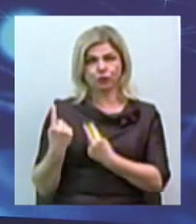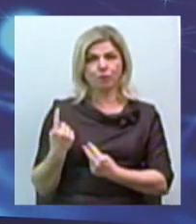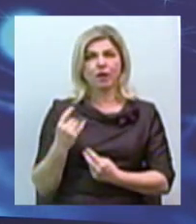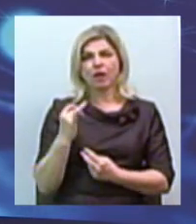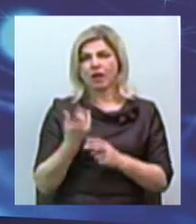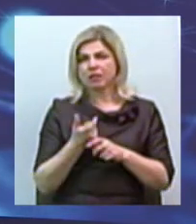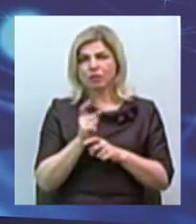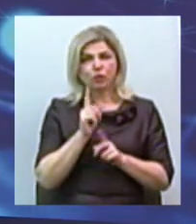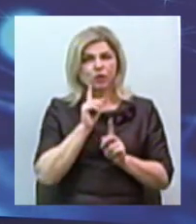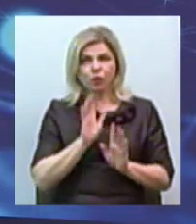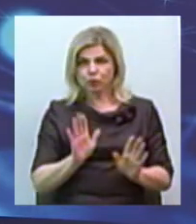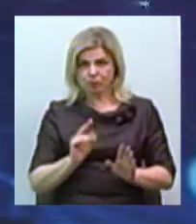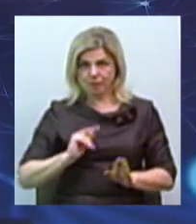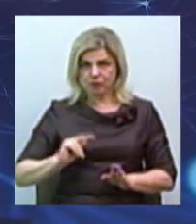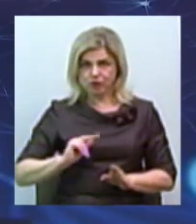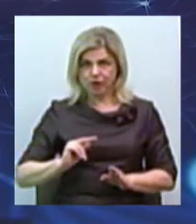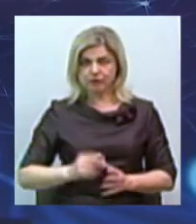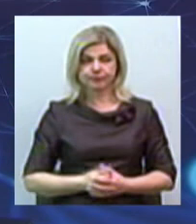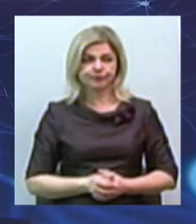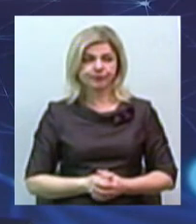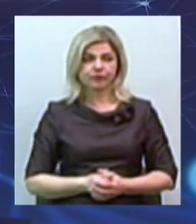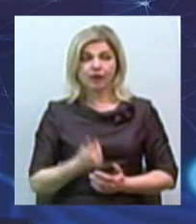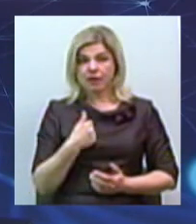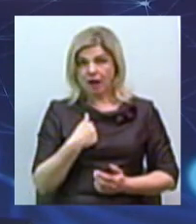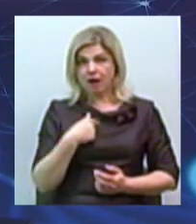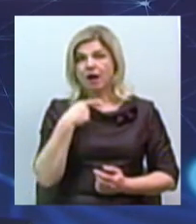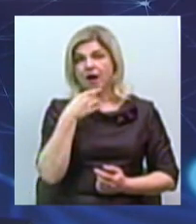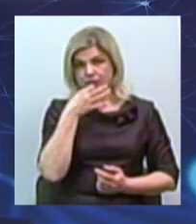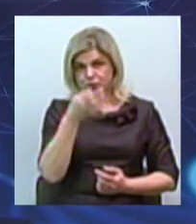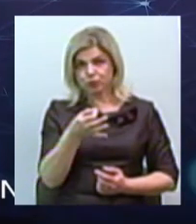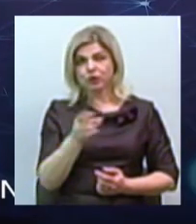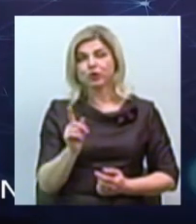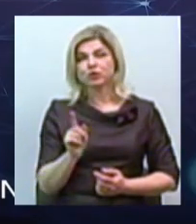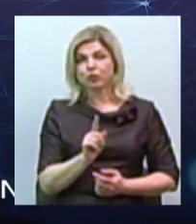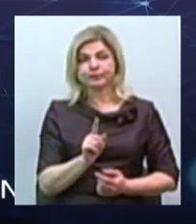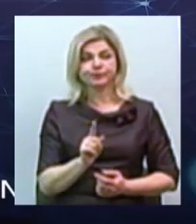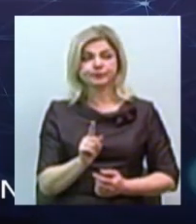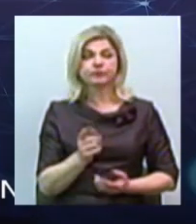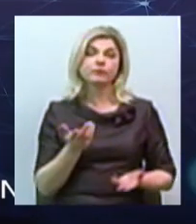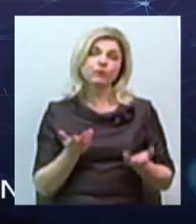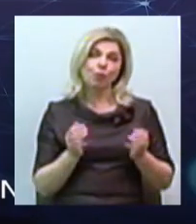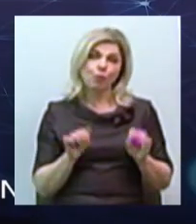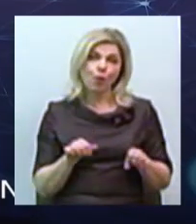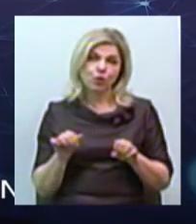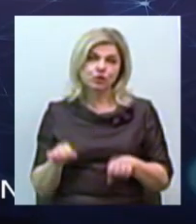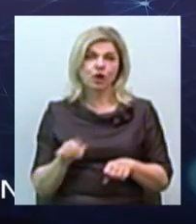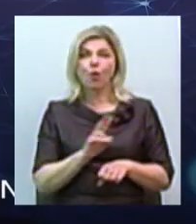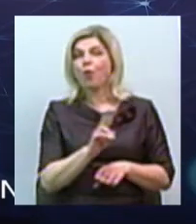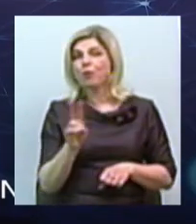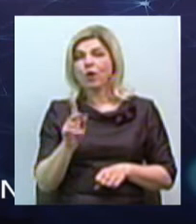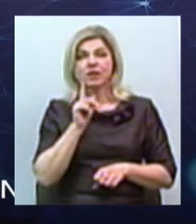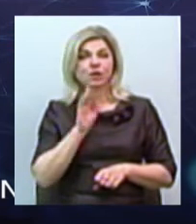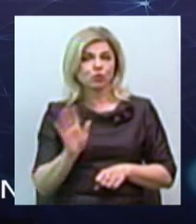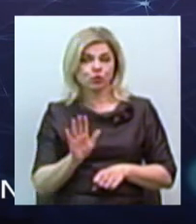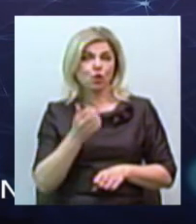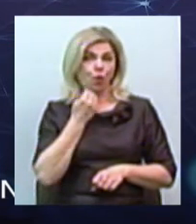дуже зручно працювати? Я вам скажу, що може комусь і незручно, але